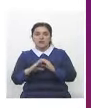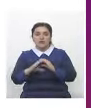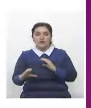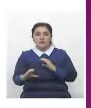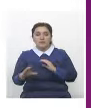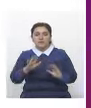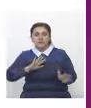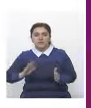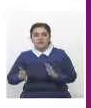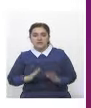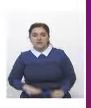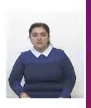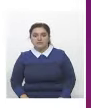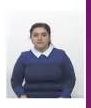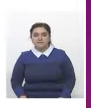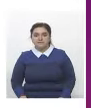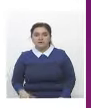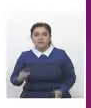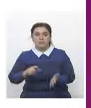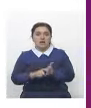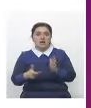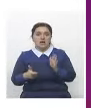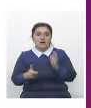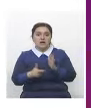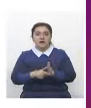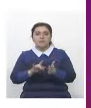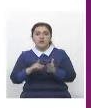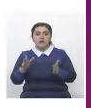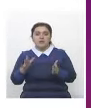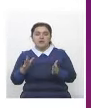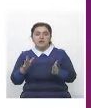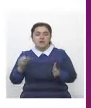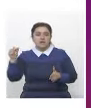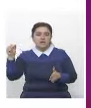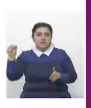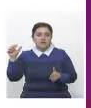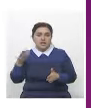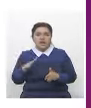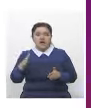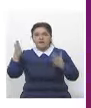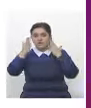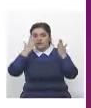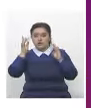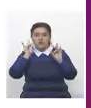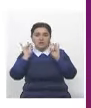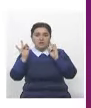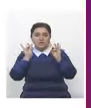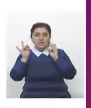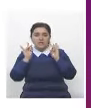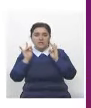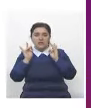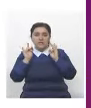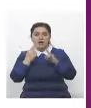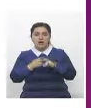речка подо льдом блестит. Вся комната янтарным блеском озарена,